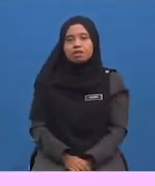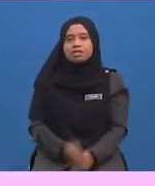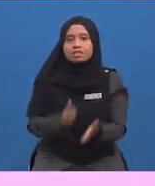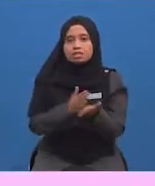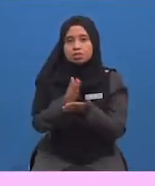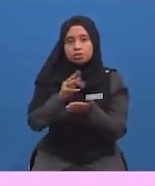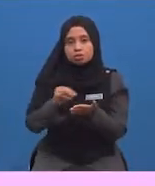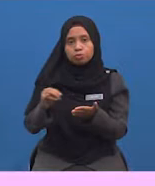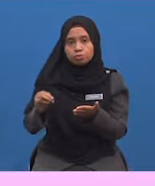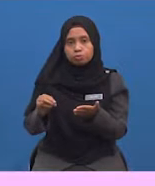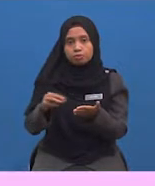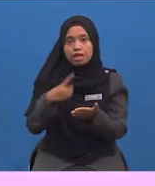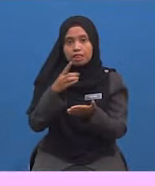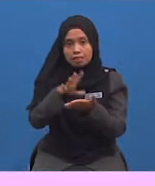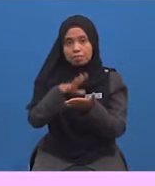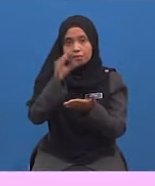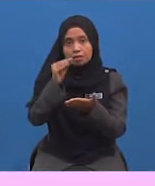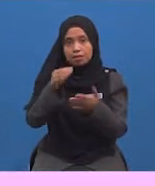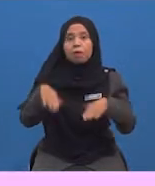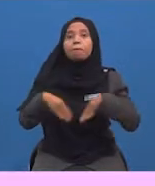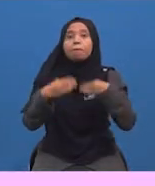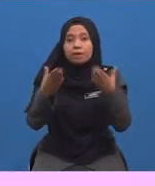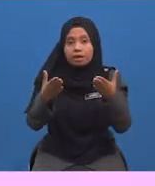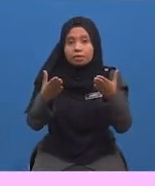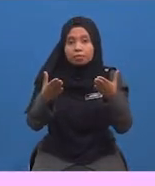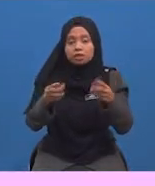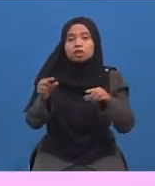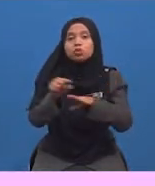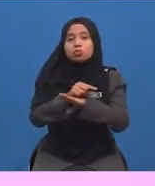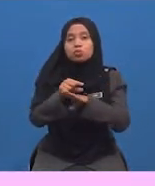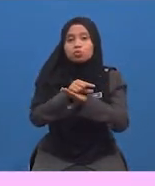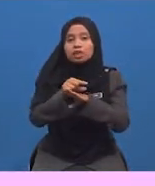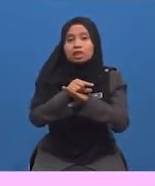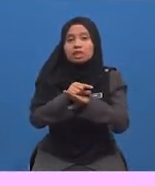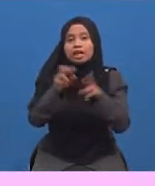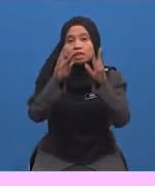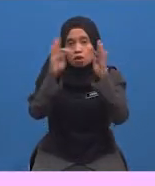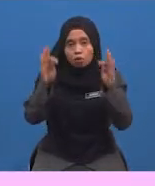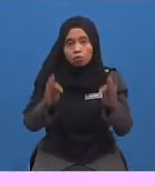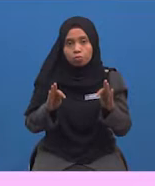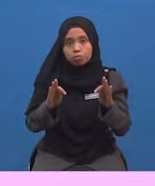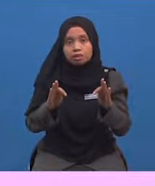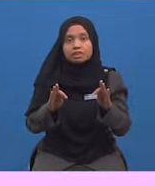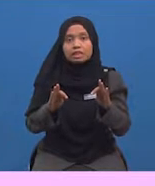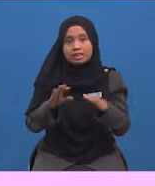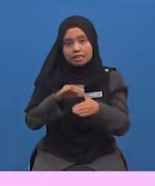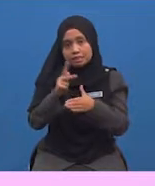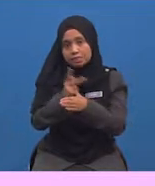Seterusnya, murid-murid, kita pelajari bagaimana menggunakan rumus isi padu